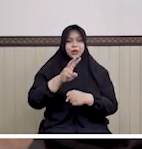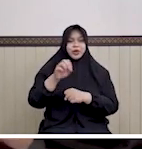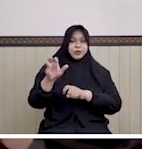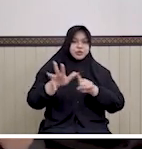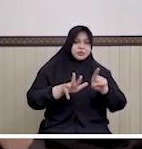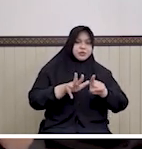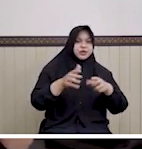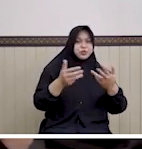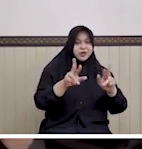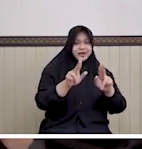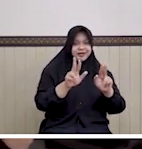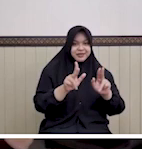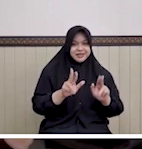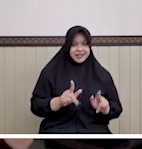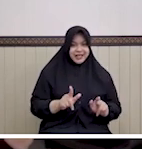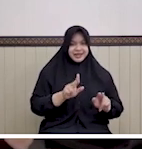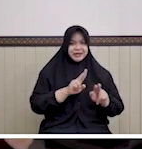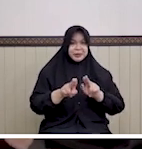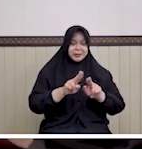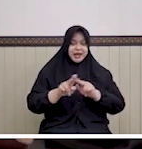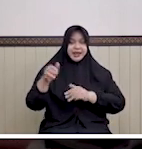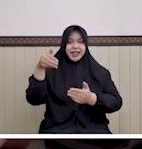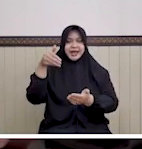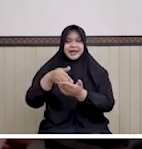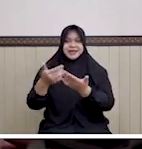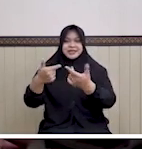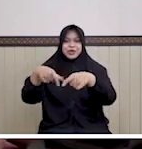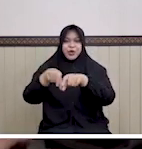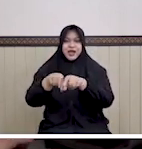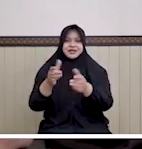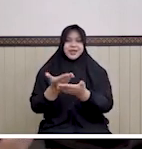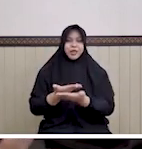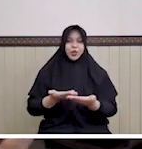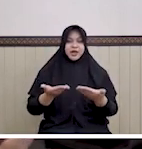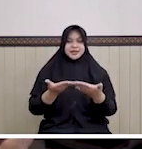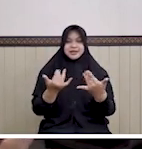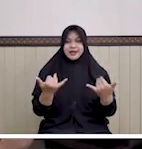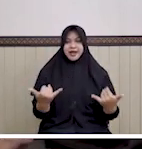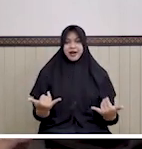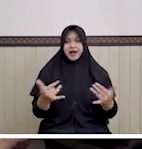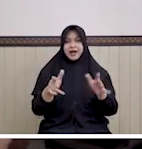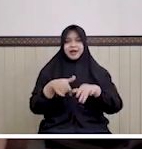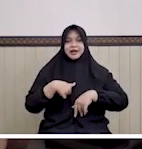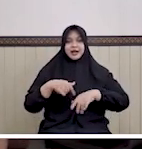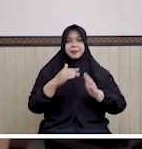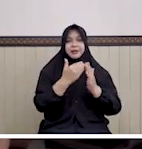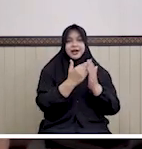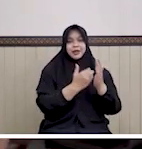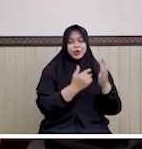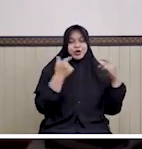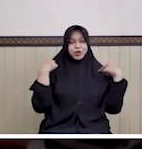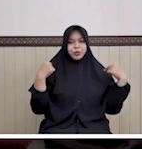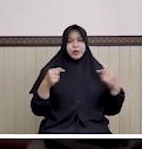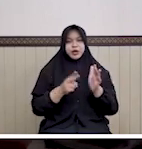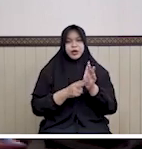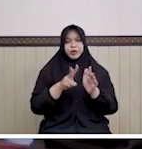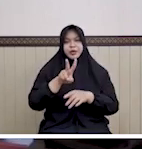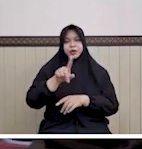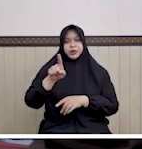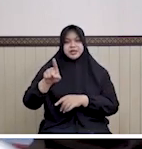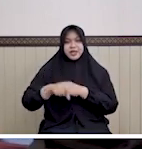lagi dibenahi lagi karena disesuaikan dengan situasi kondisi ada Pergub nomor 21 tahun